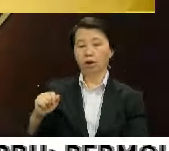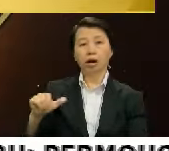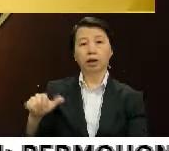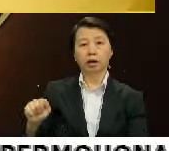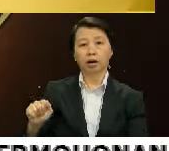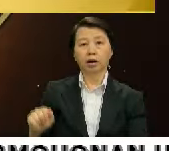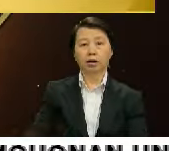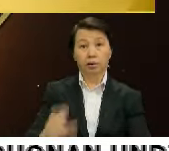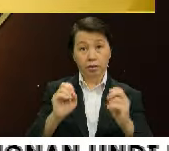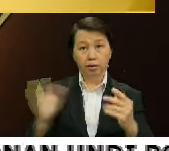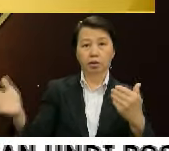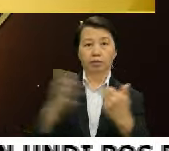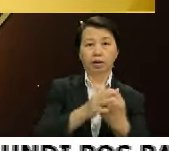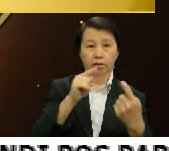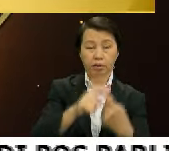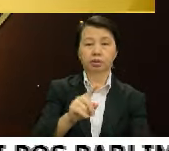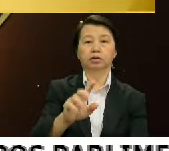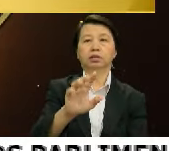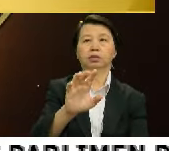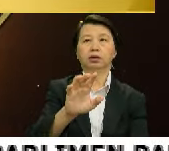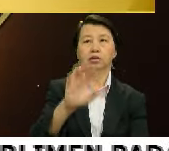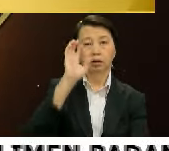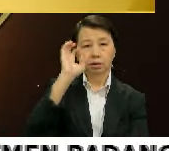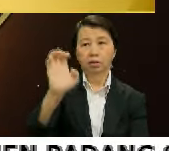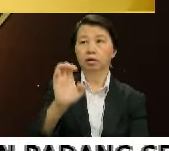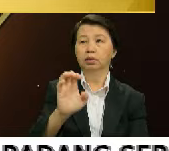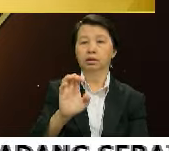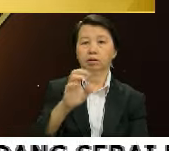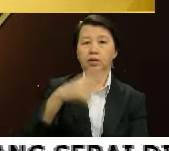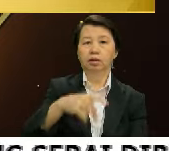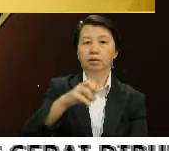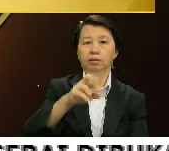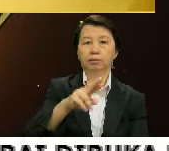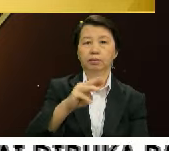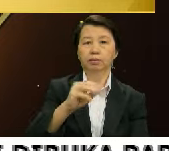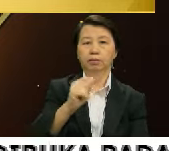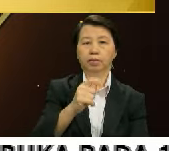ke bersama dengan rakan kita di Kebermatan Pau iaitu